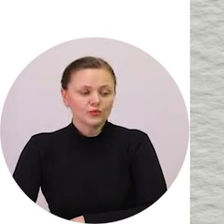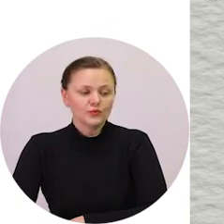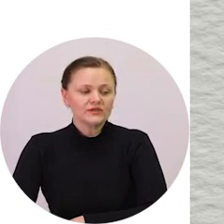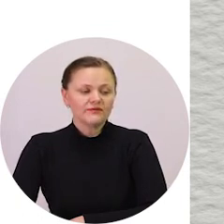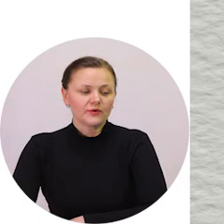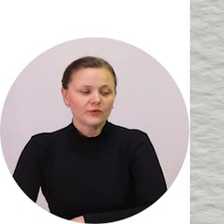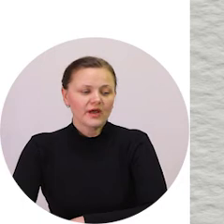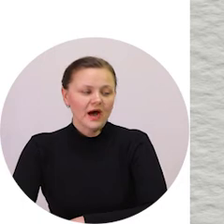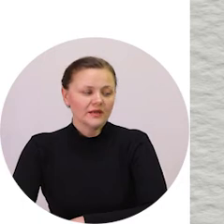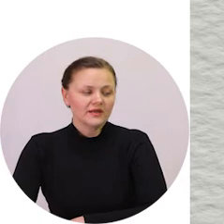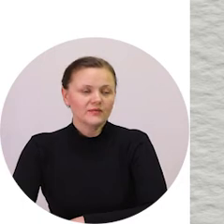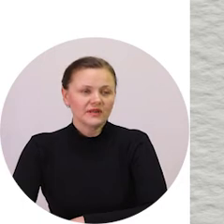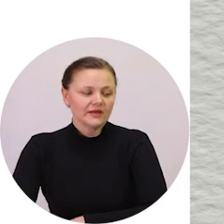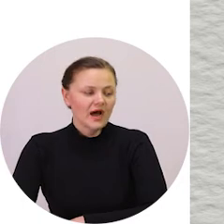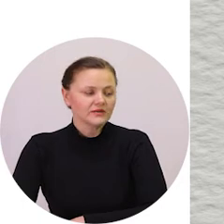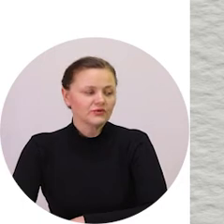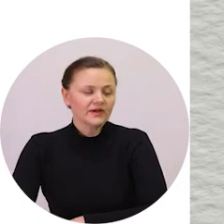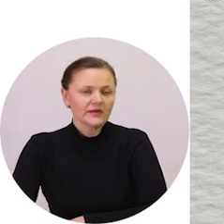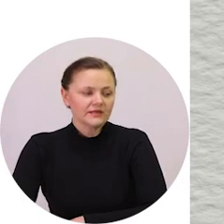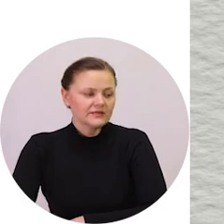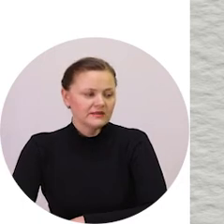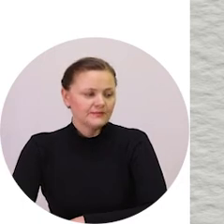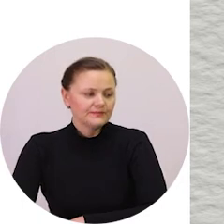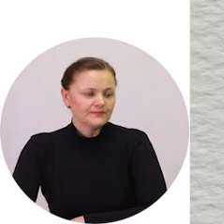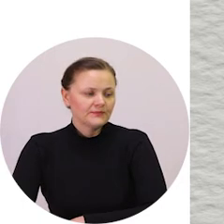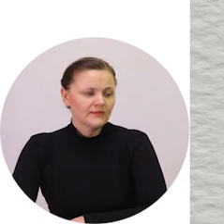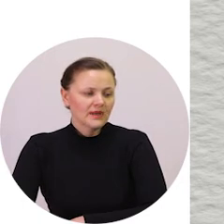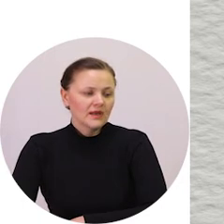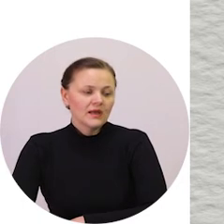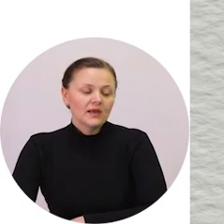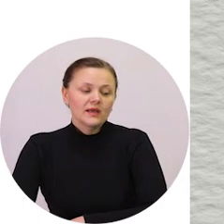sau supuse vreunei alte limitări a suveranității.